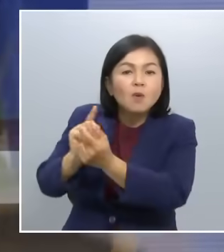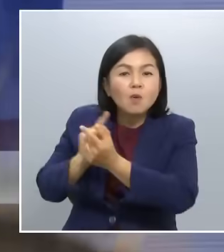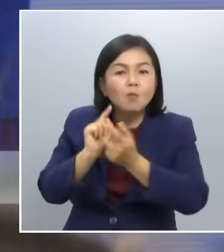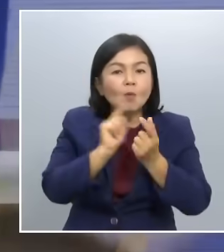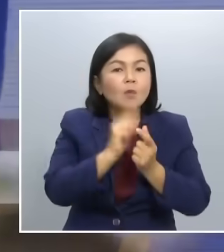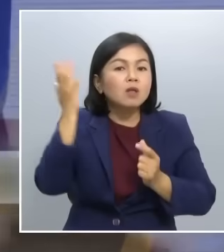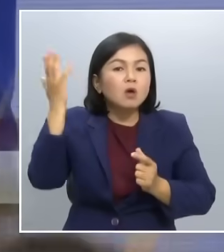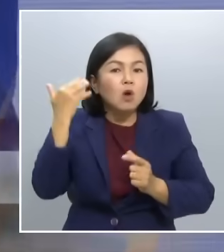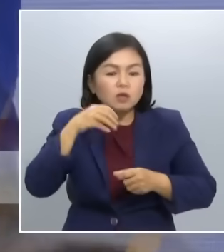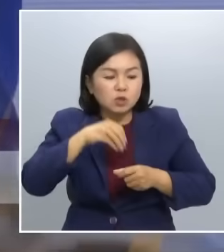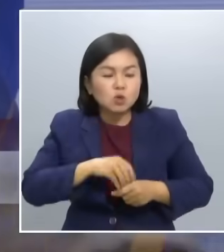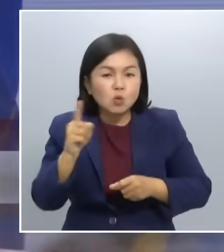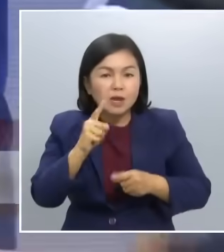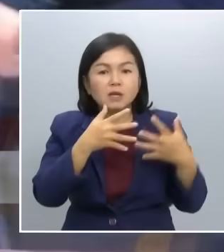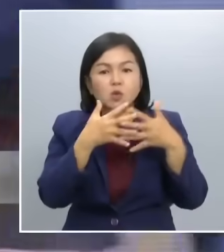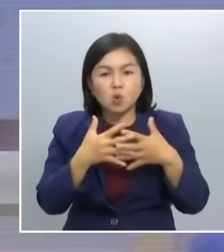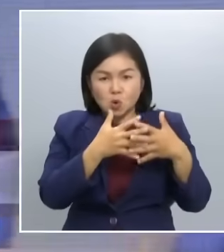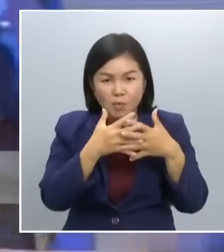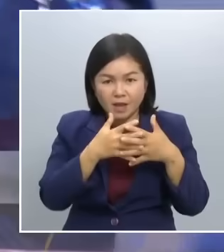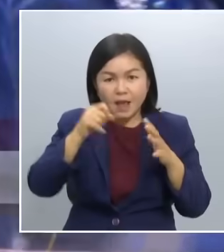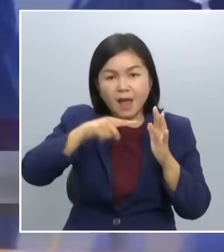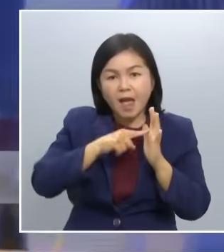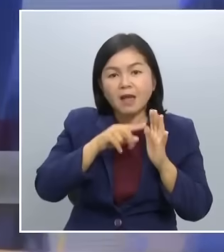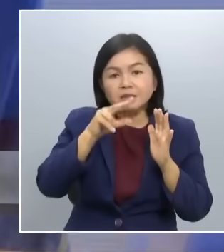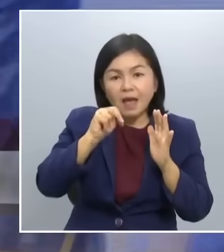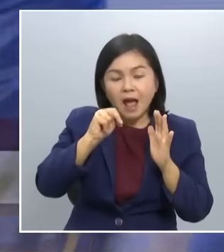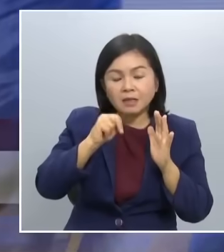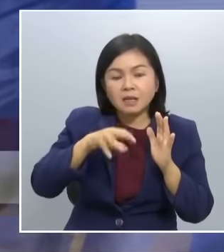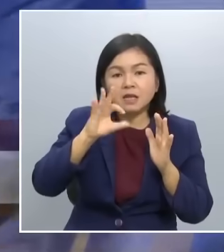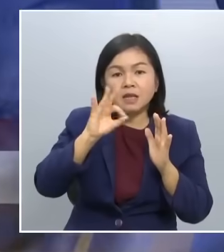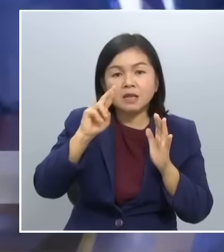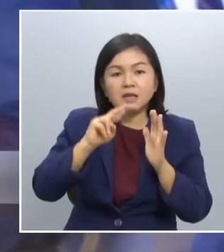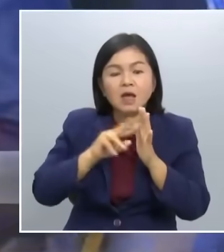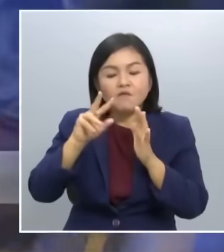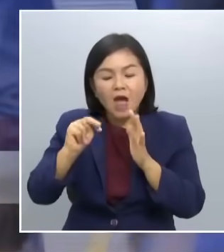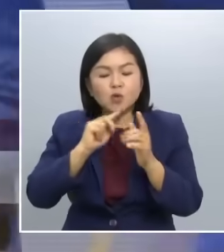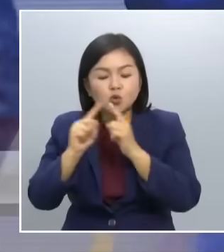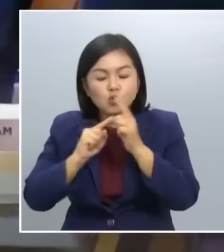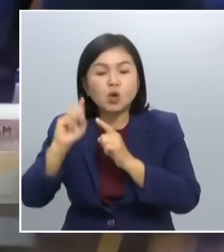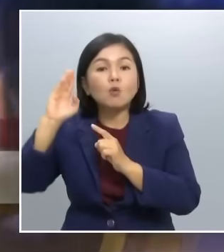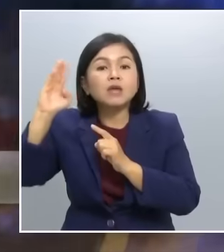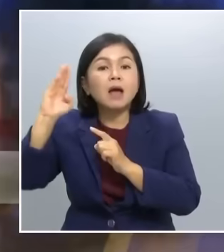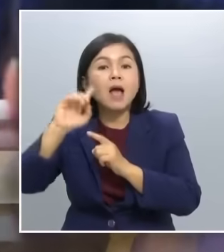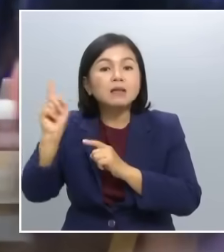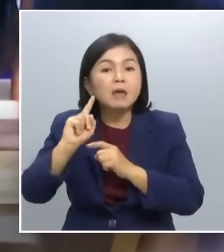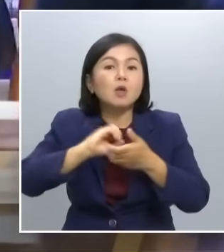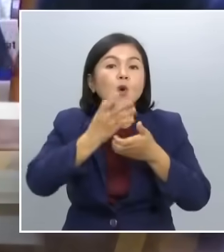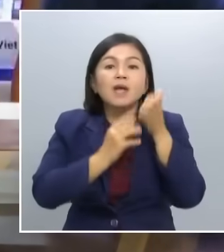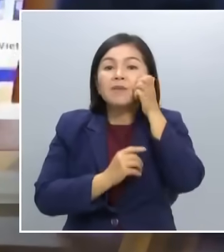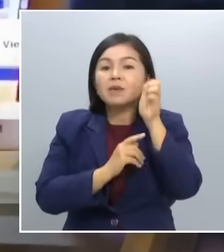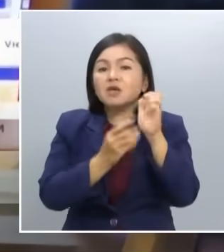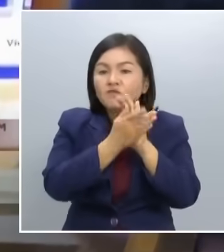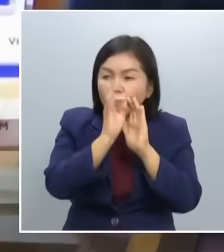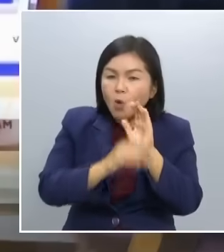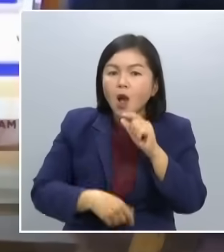มาระหว่างที่อยู่ซานฟรานเมื่อวานนี้ก็หารือกับผู้บริหารเมตาแพลตฟอร์มโซเชียลมีเดีย Facebook